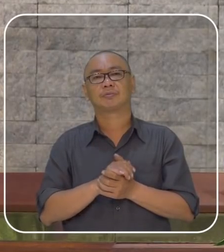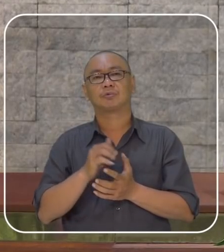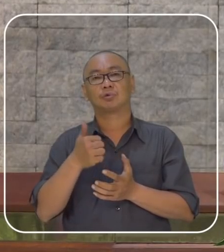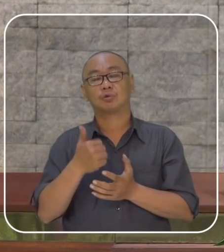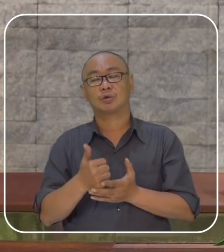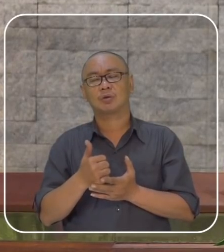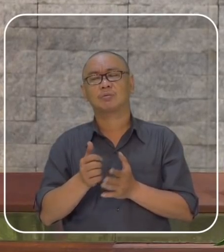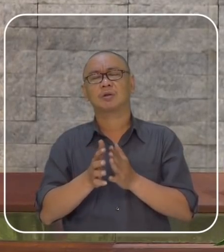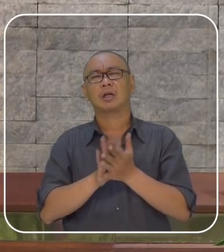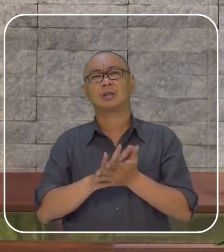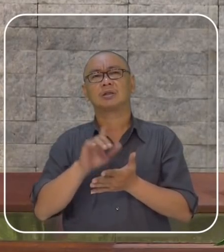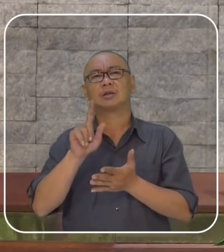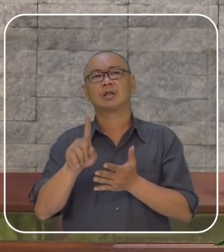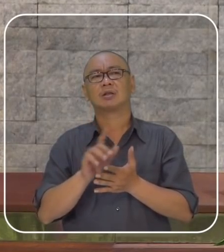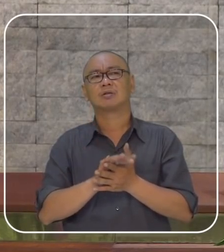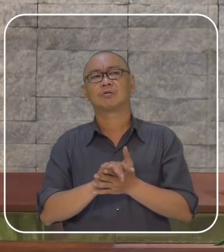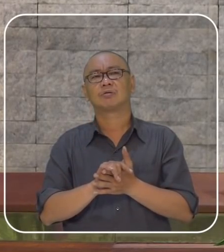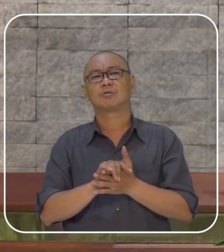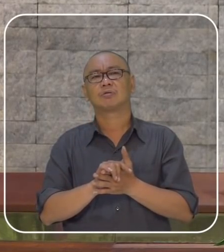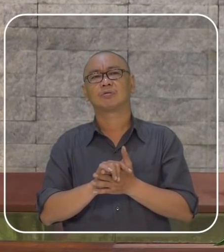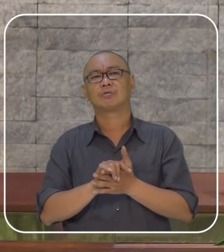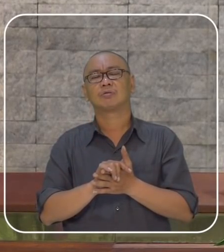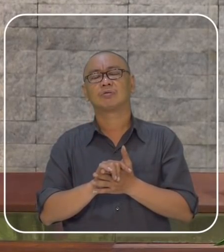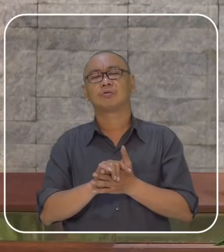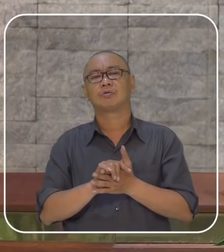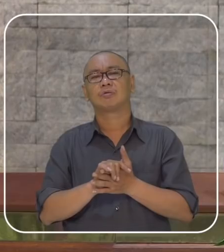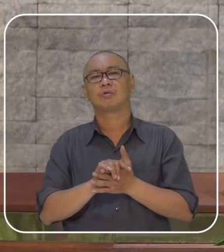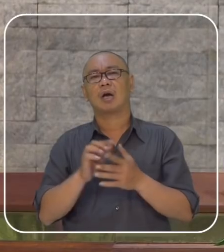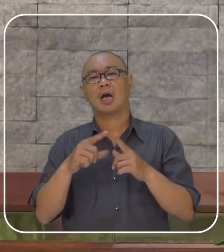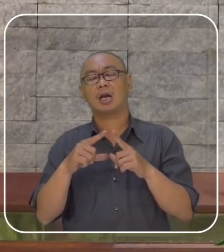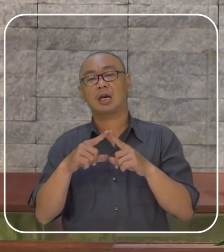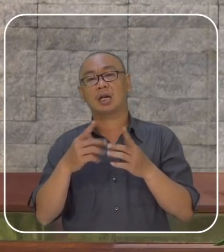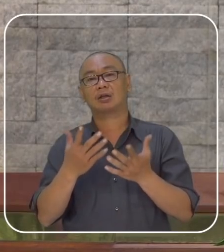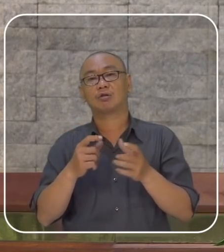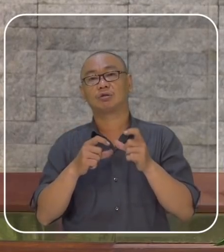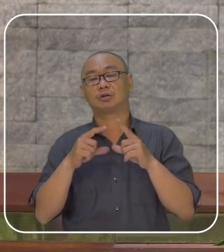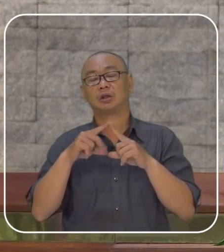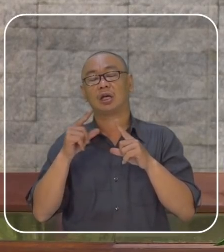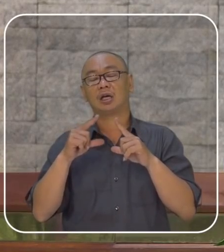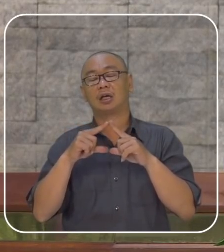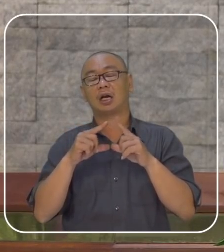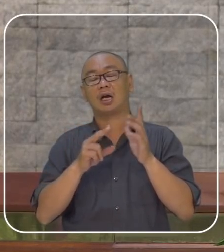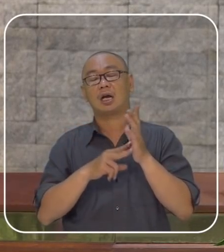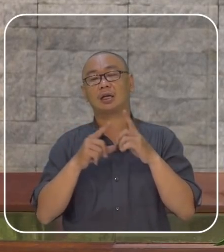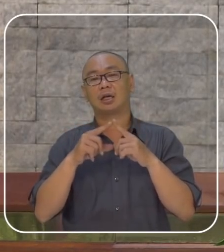sebetulnya harus menjadi satu perantara atau sarana keselamatan bagi orang-orang